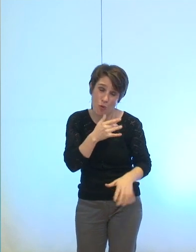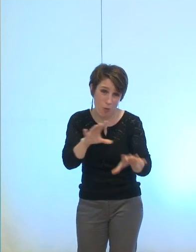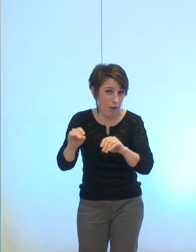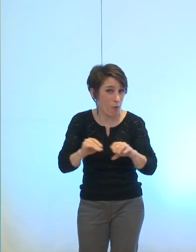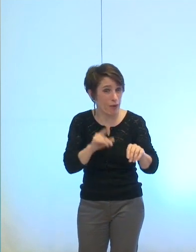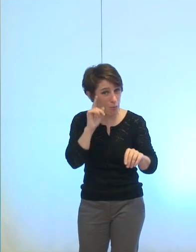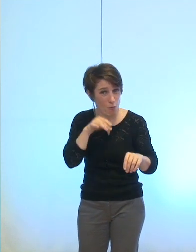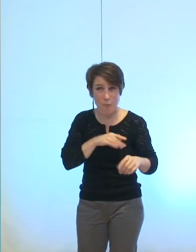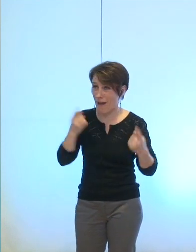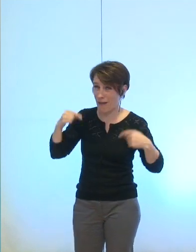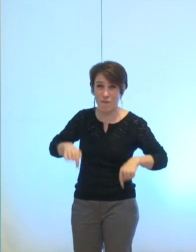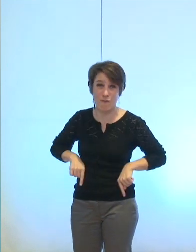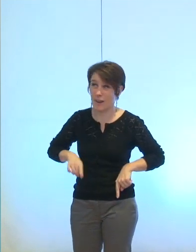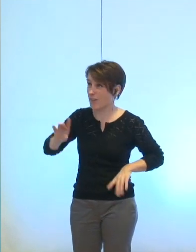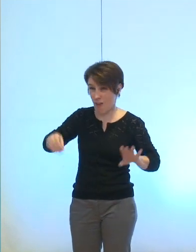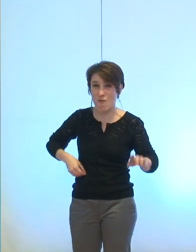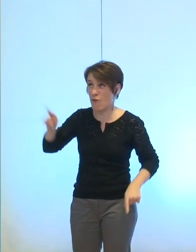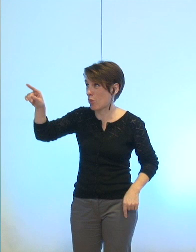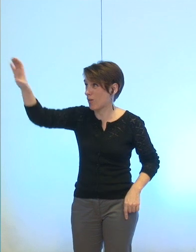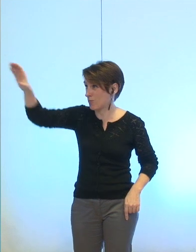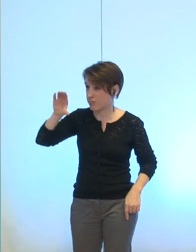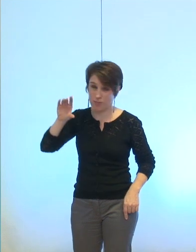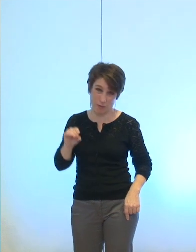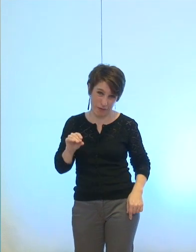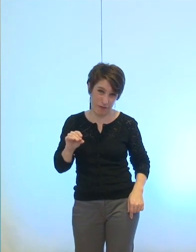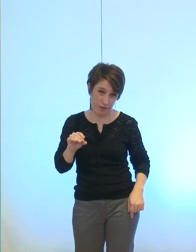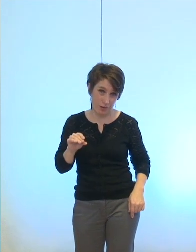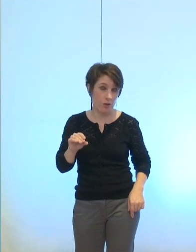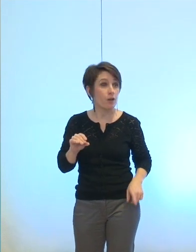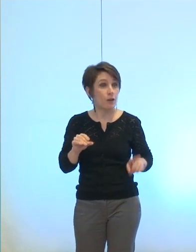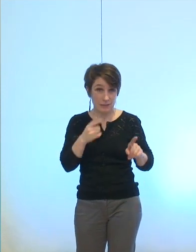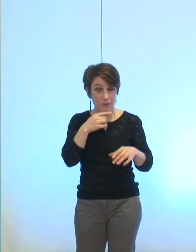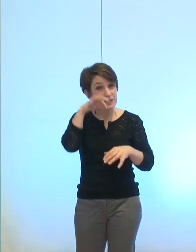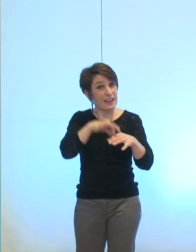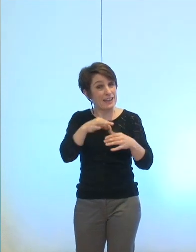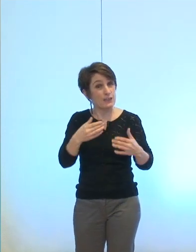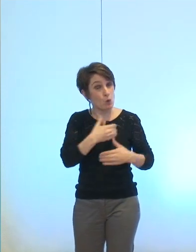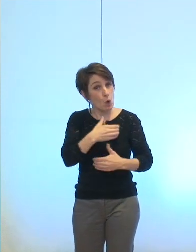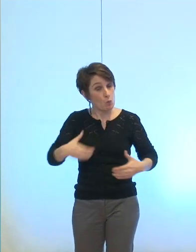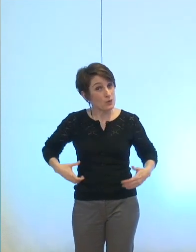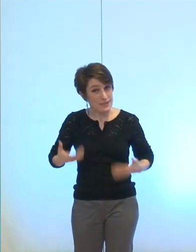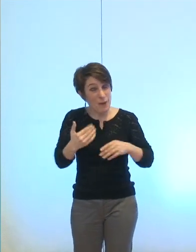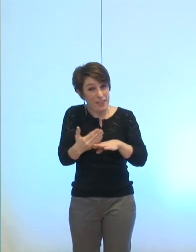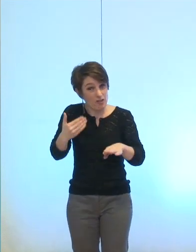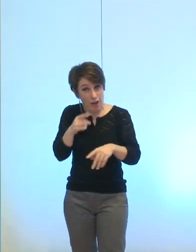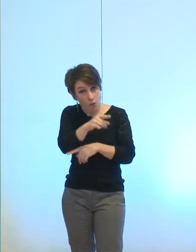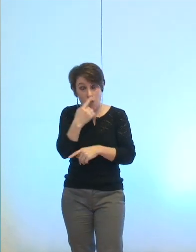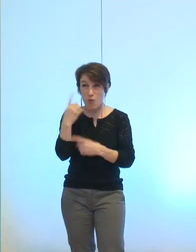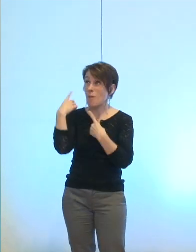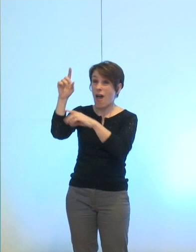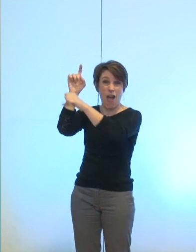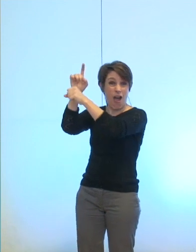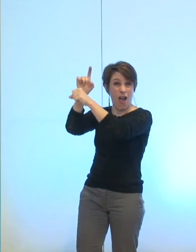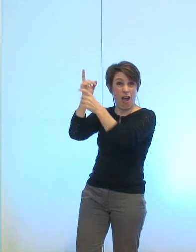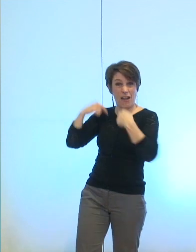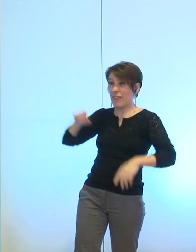que vous dénonciez le désengagement de l'État avant même les élections municipale donc ce n'est pas une